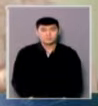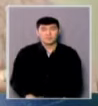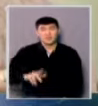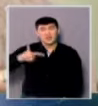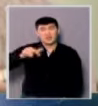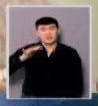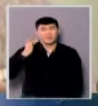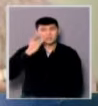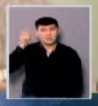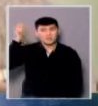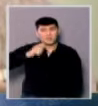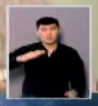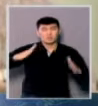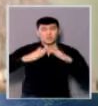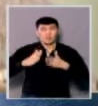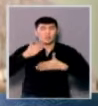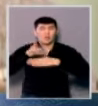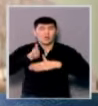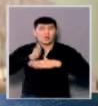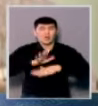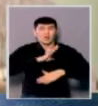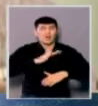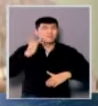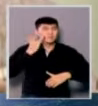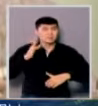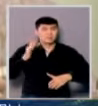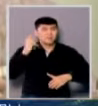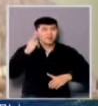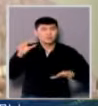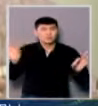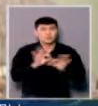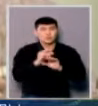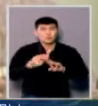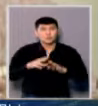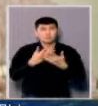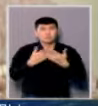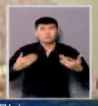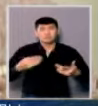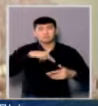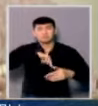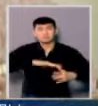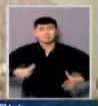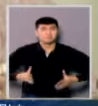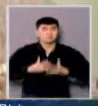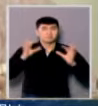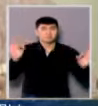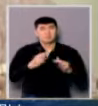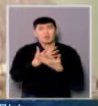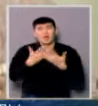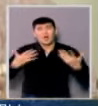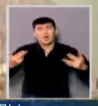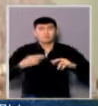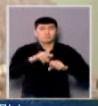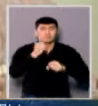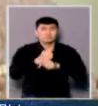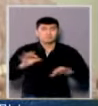Гатау часто приезжал к нам домой. Я слушал его кюи на дамбре и находился под особым впечатлением, представлял себе какие-то